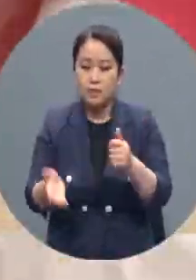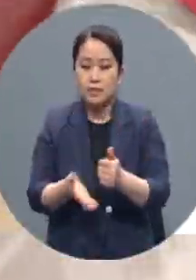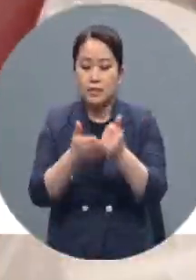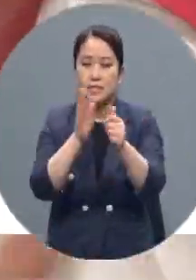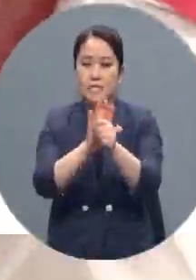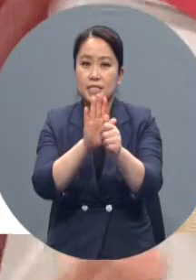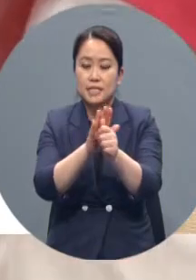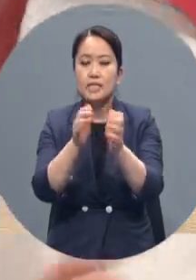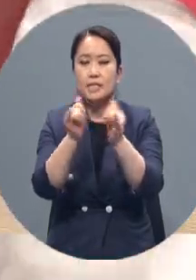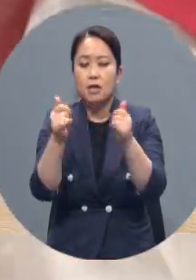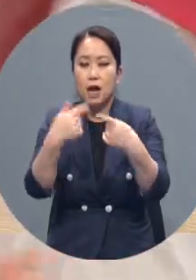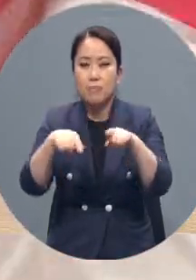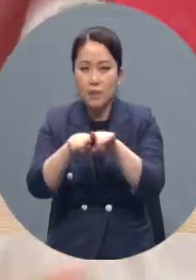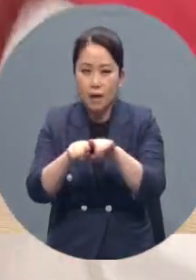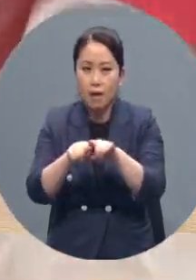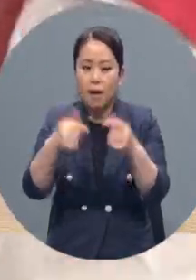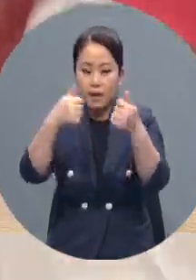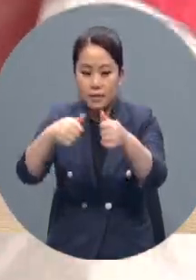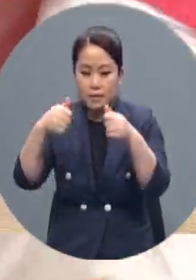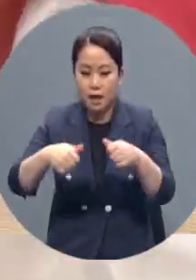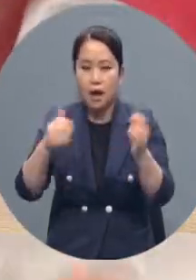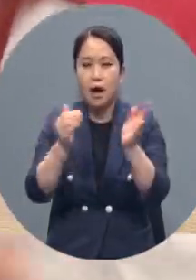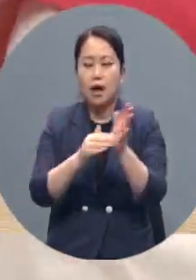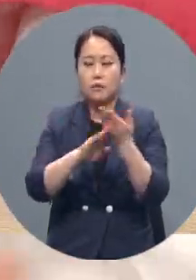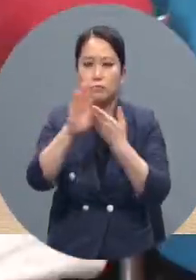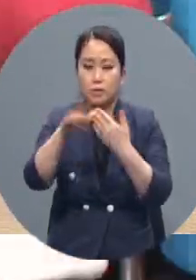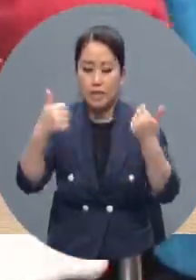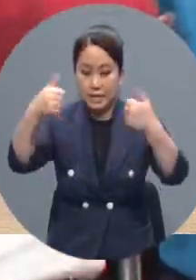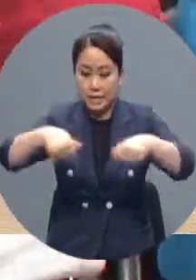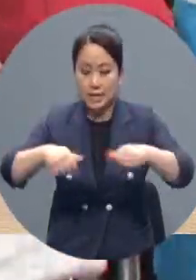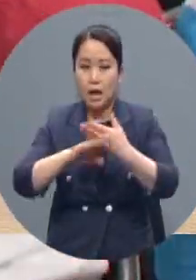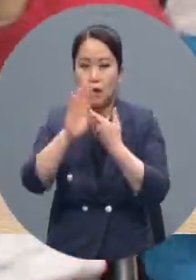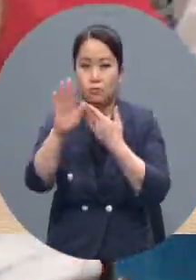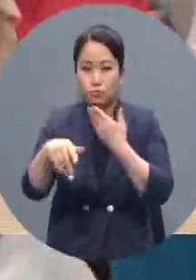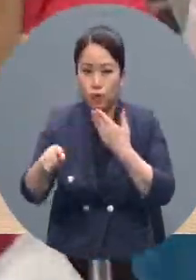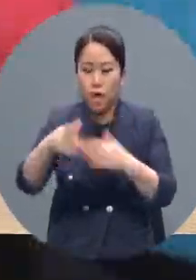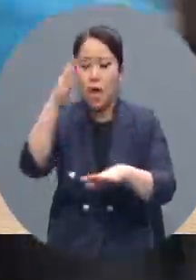인사를 나누고 잠시 휴식을 취하며 개표 상황을 지켜볼 예정입니다.